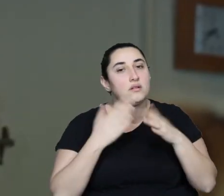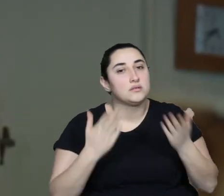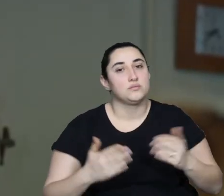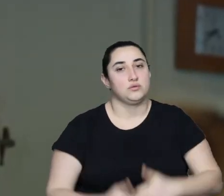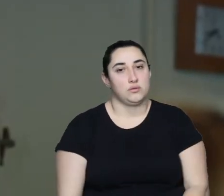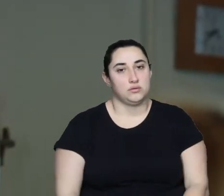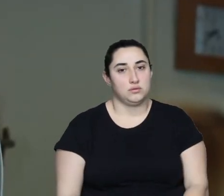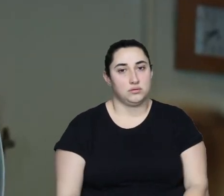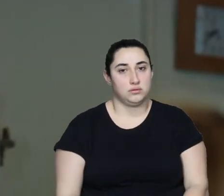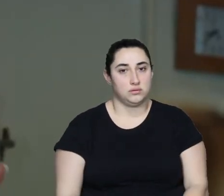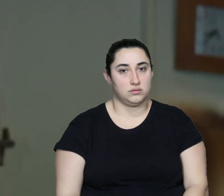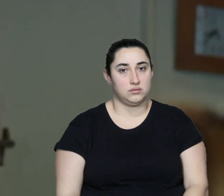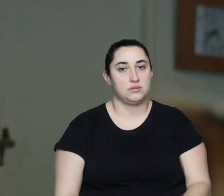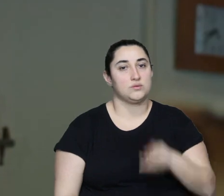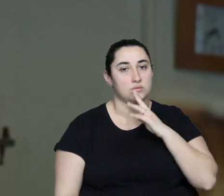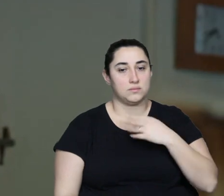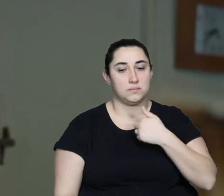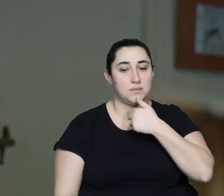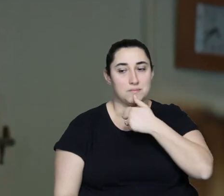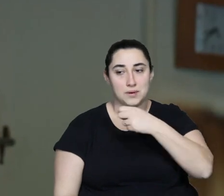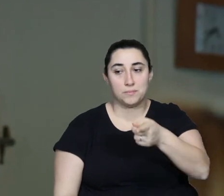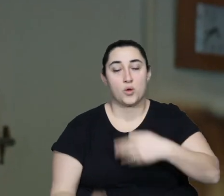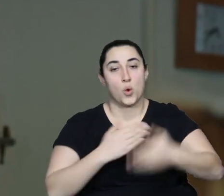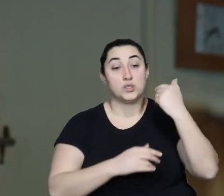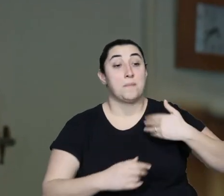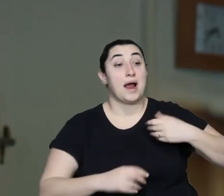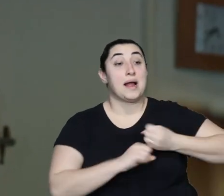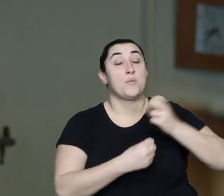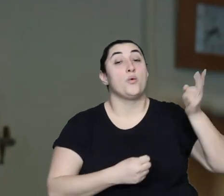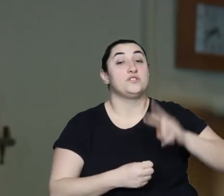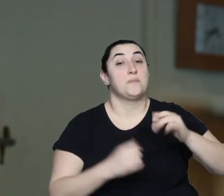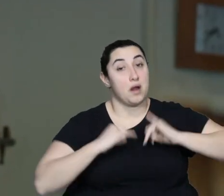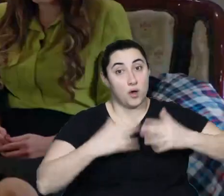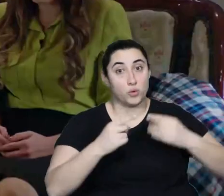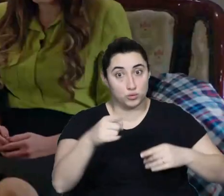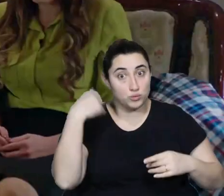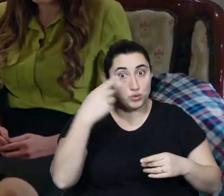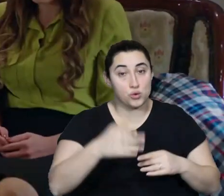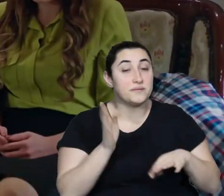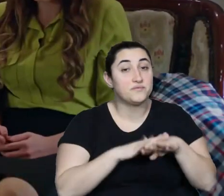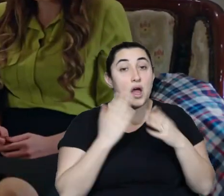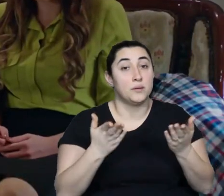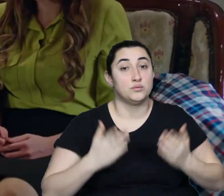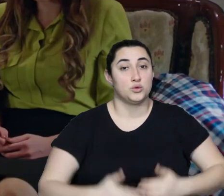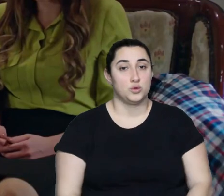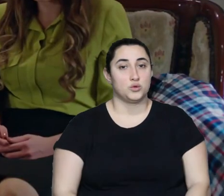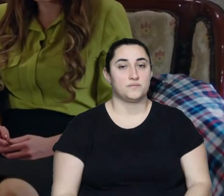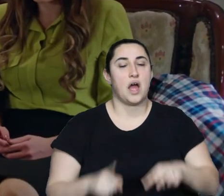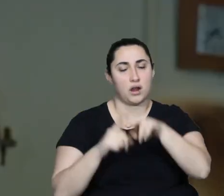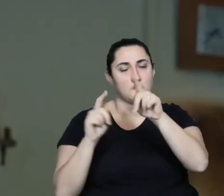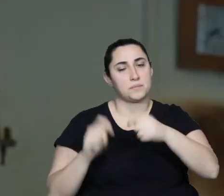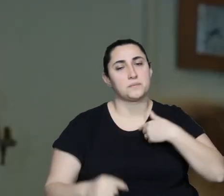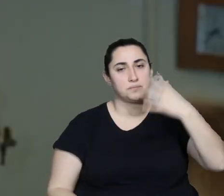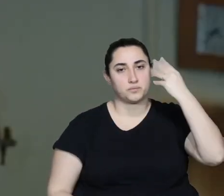çalışıyorsunuz ha? En sonunda babamdan önce beni sekteyi kalpten götüreceksiniz, rahatlayacaksınız. Derdiniz bu mu? Ne yapıyorsunuz siz? Arda yapsa